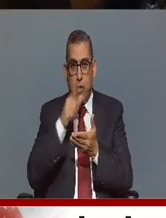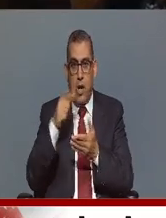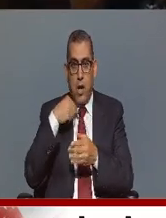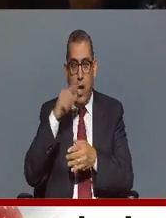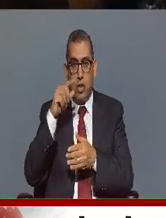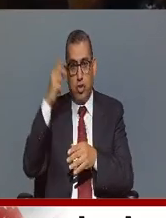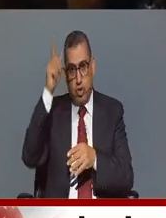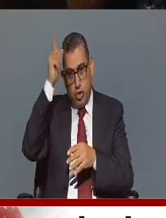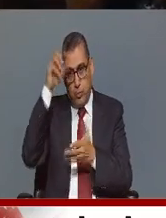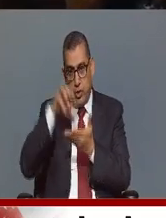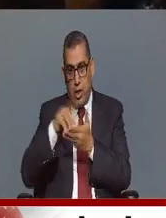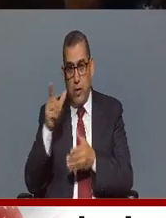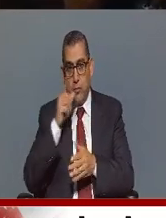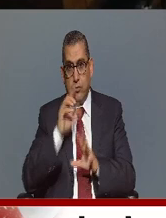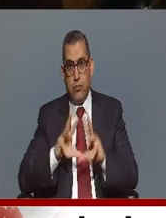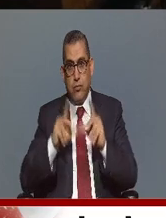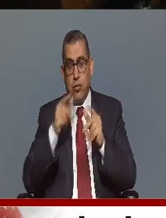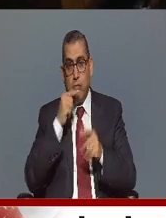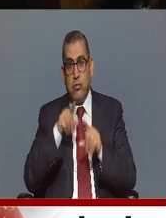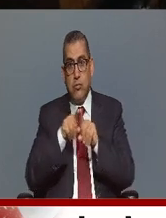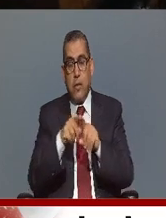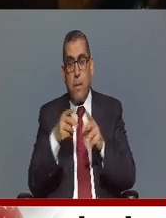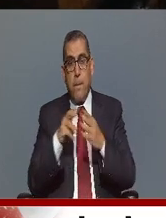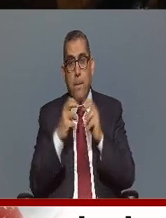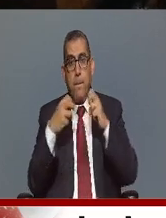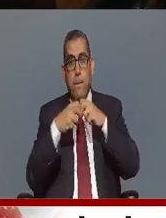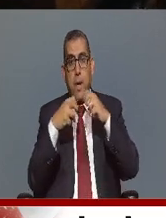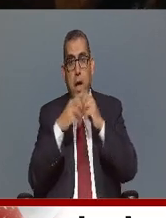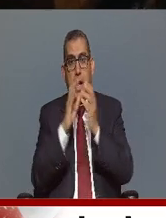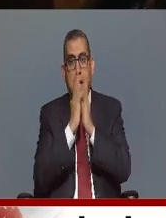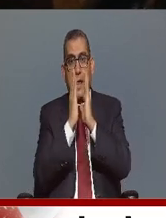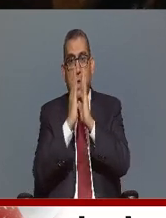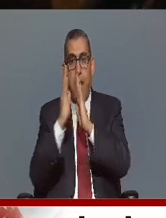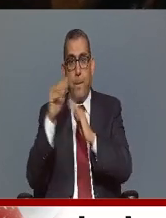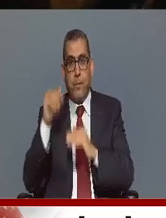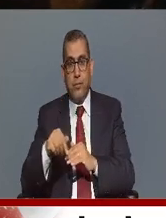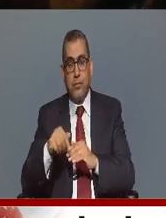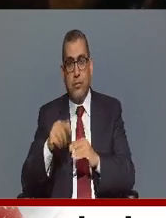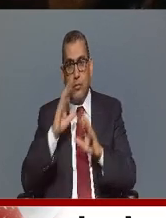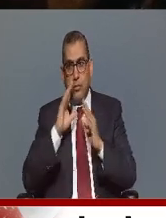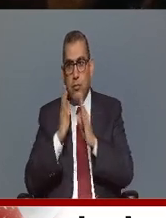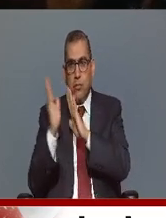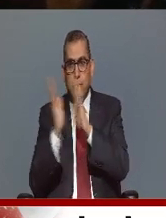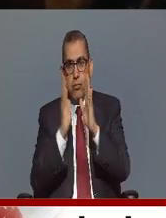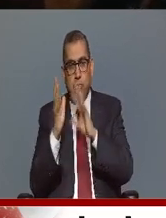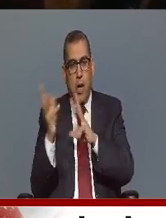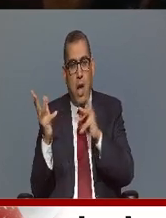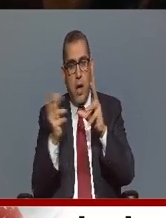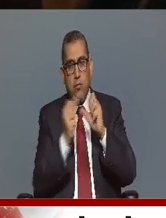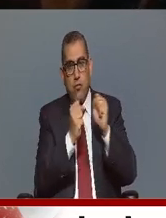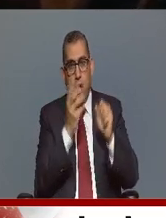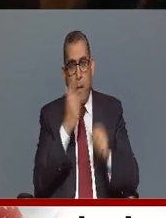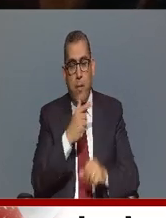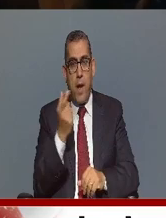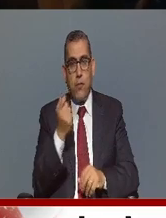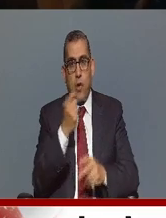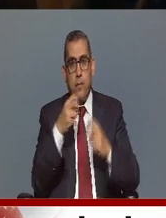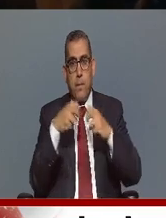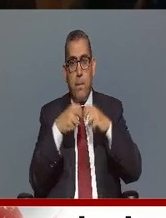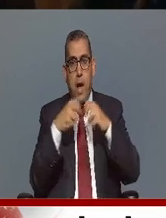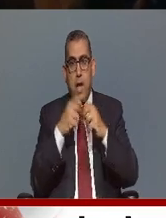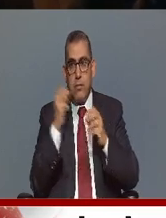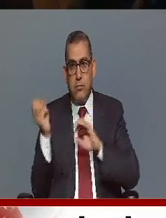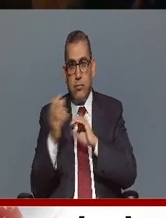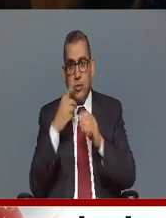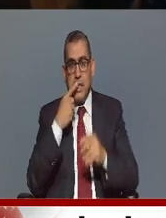المنطقة. معارض الكتاب تم تنظيم 55 معرض سنوي، وده